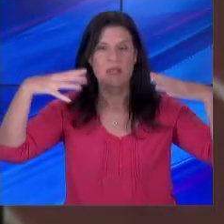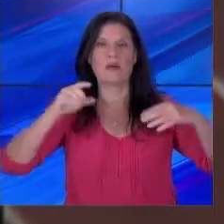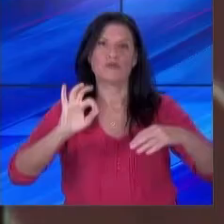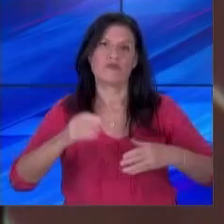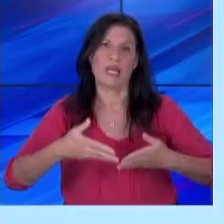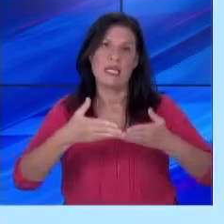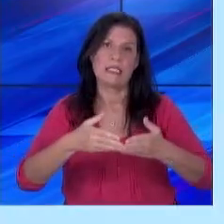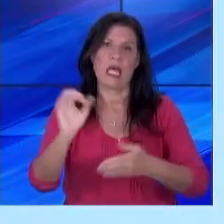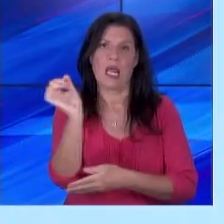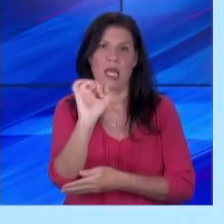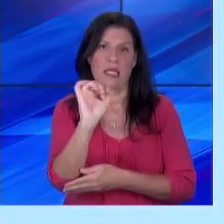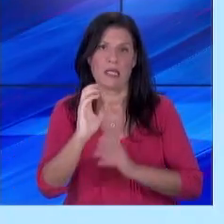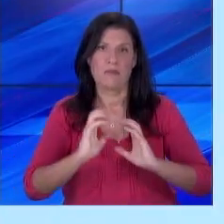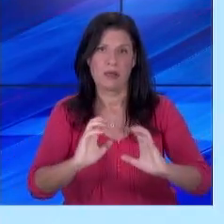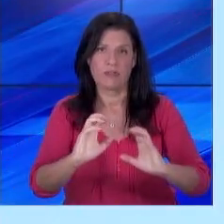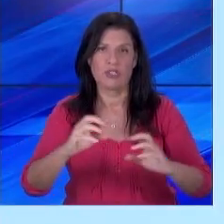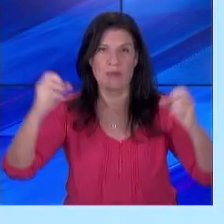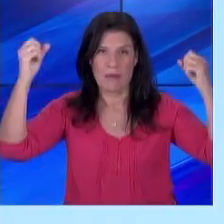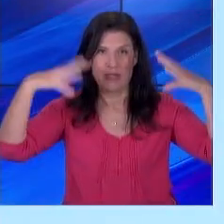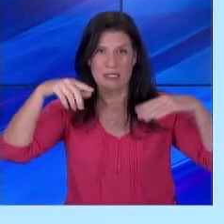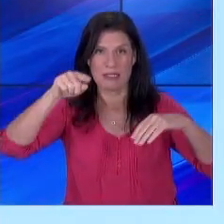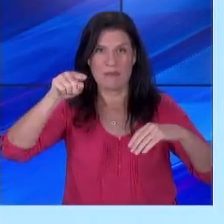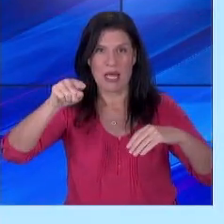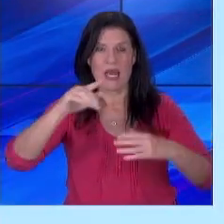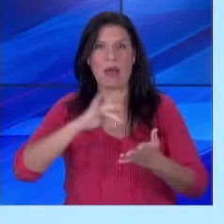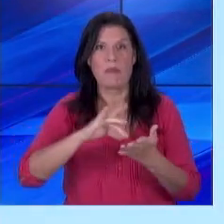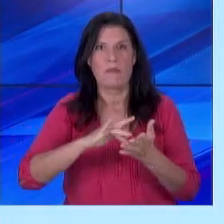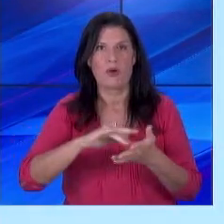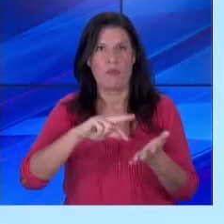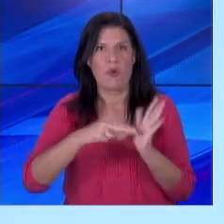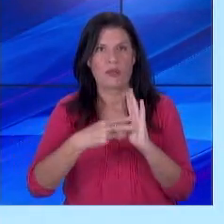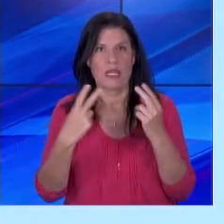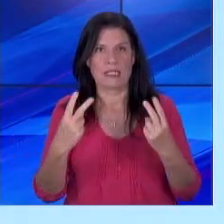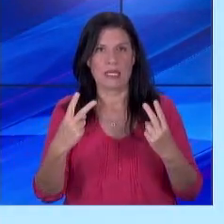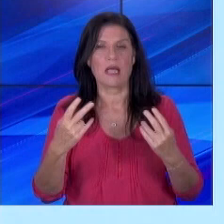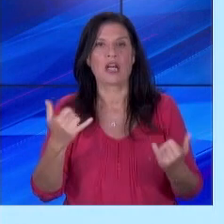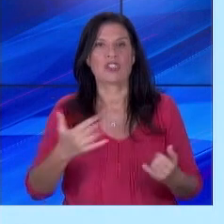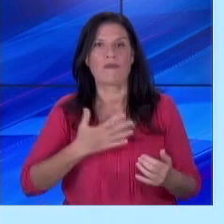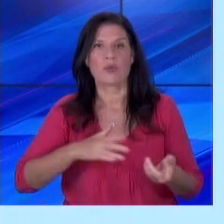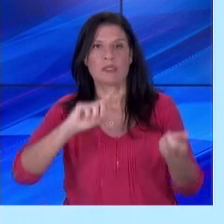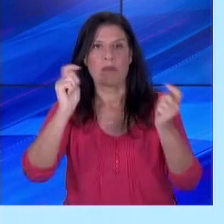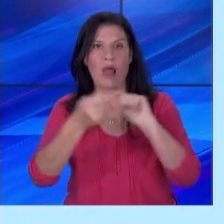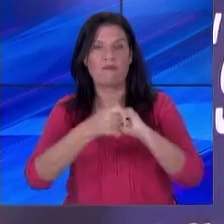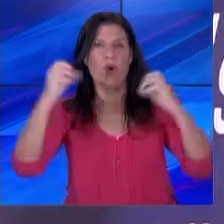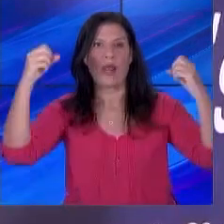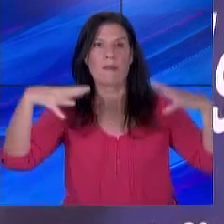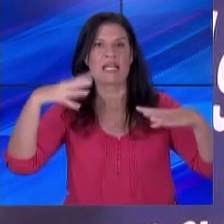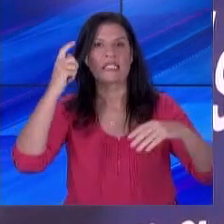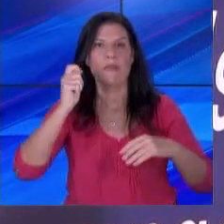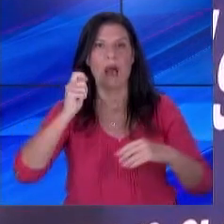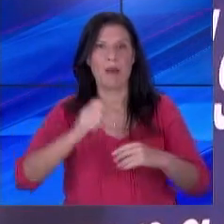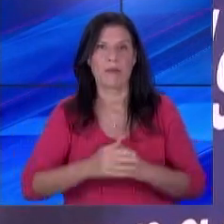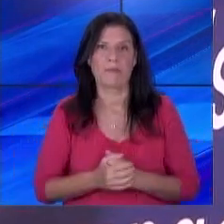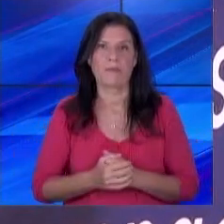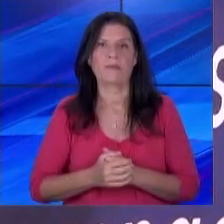ולנהגות בכבישים. את הפנסים האלה שממוקמים במקומות אסטרטגיים, רוצים עכשיו להפוך לפנסים חכמים. עולם